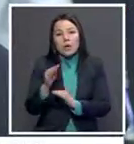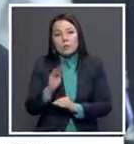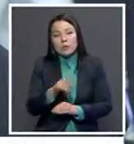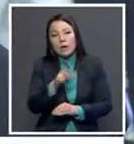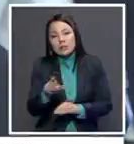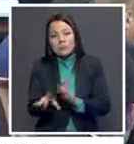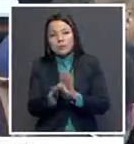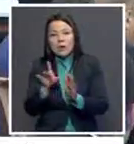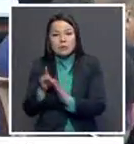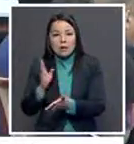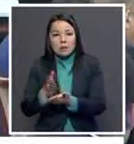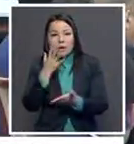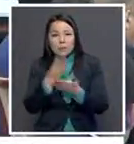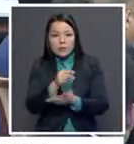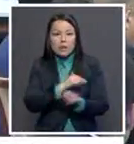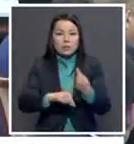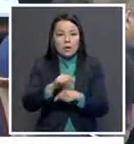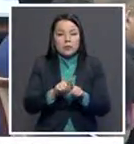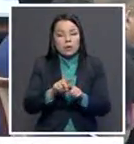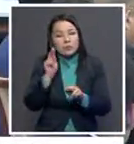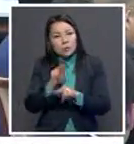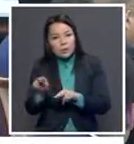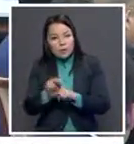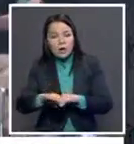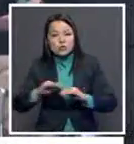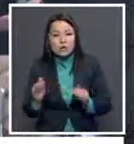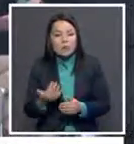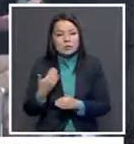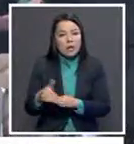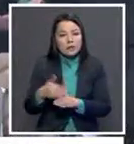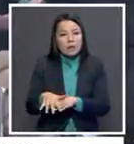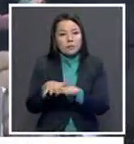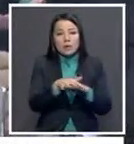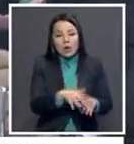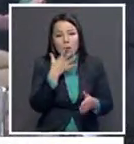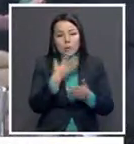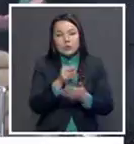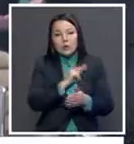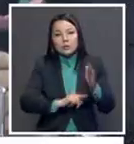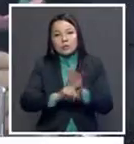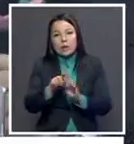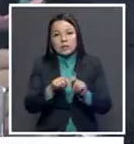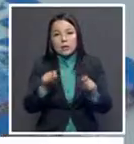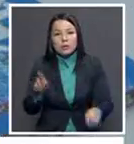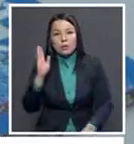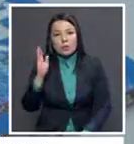азаматты іріктеп, оларға кәсіпкерлікті оқытады. Сосын шағын несие беріп, өз ісін бастауға қолғабыс етпек.